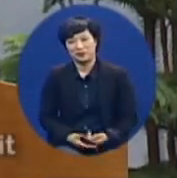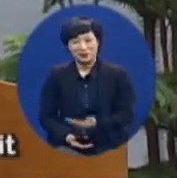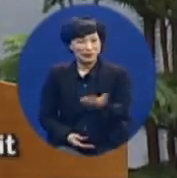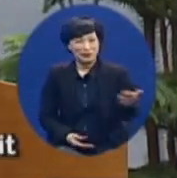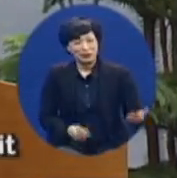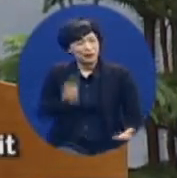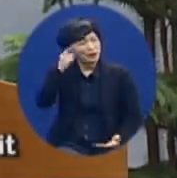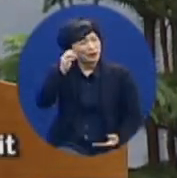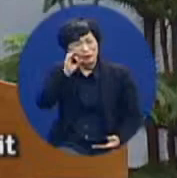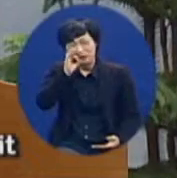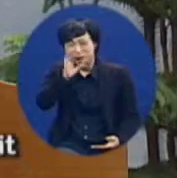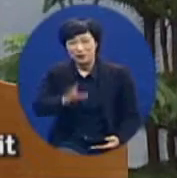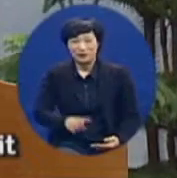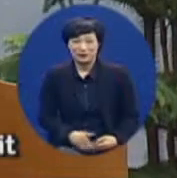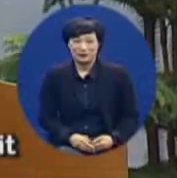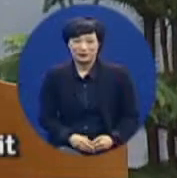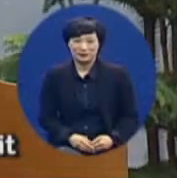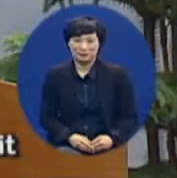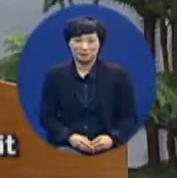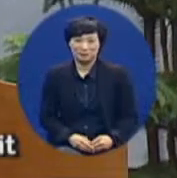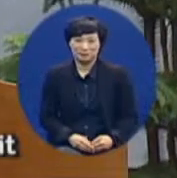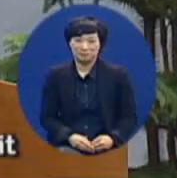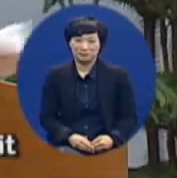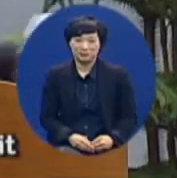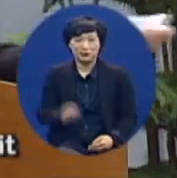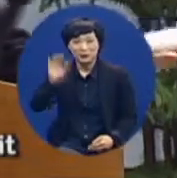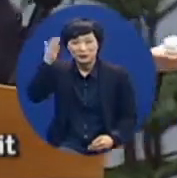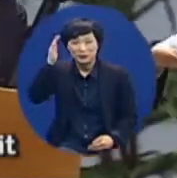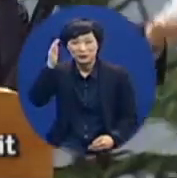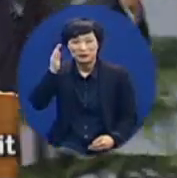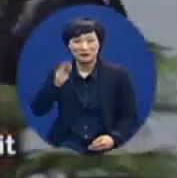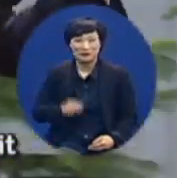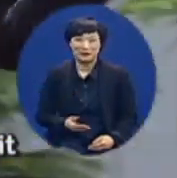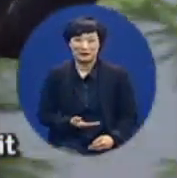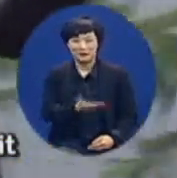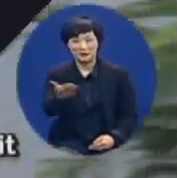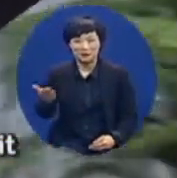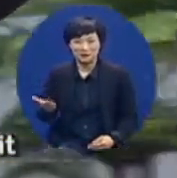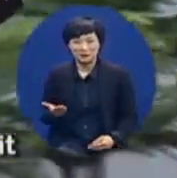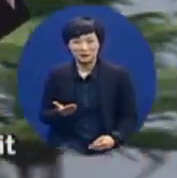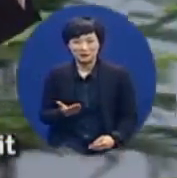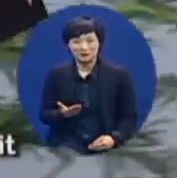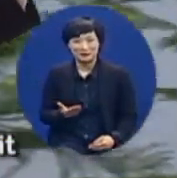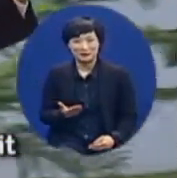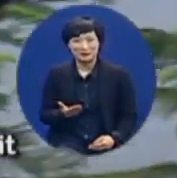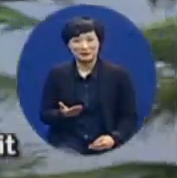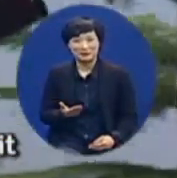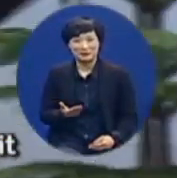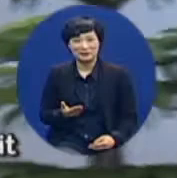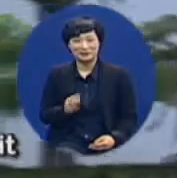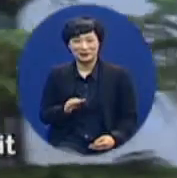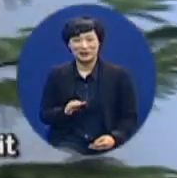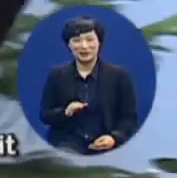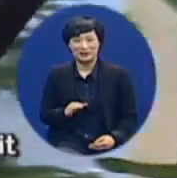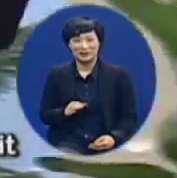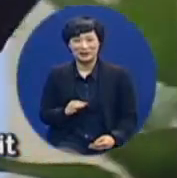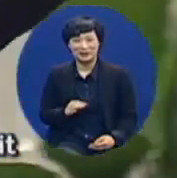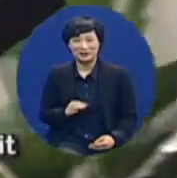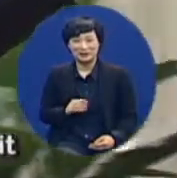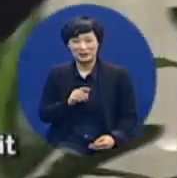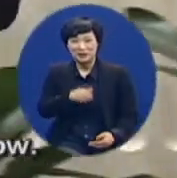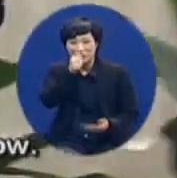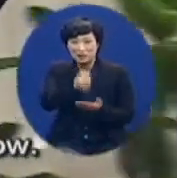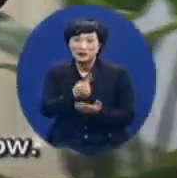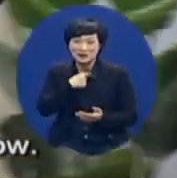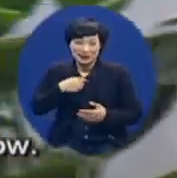상상이 안 돼요 예 요새는 손안에 아주 저 혼자 재밌게 죄를